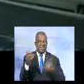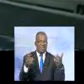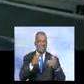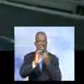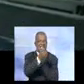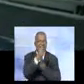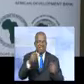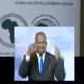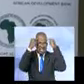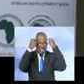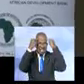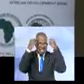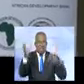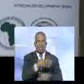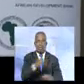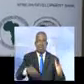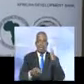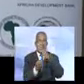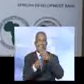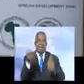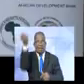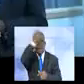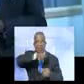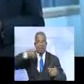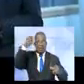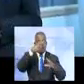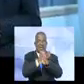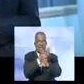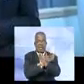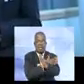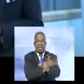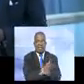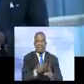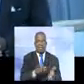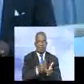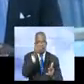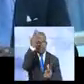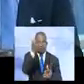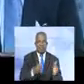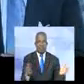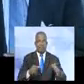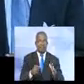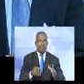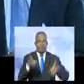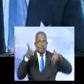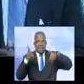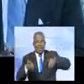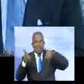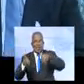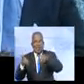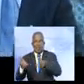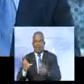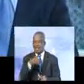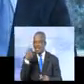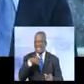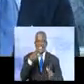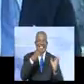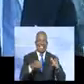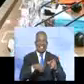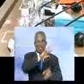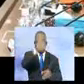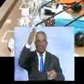développement, BAD. L'institution financière a lancé un appel à la création de fonds pour lutter contre l'épidémie. C'est dans ce sens qu'une délégation